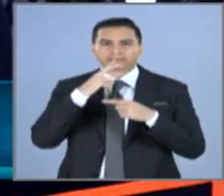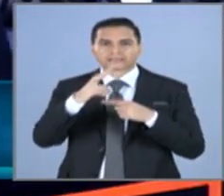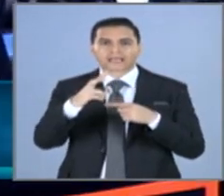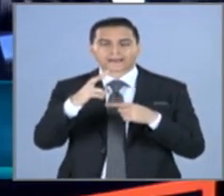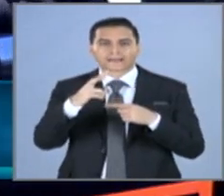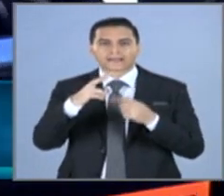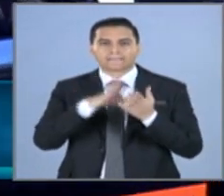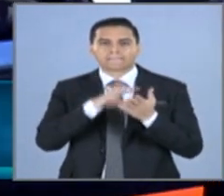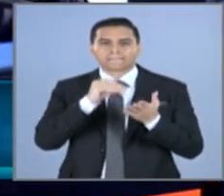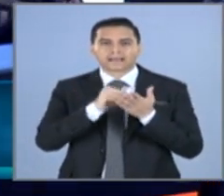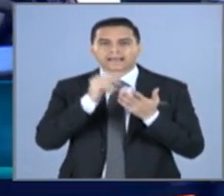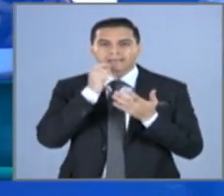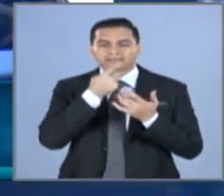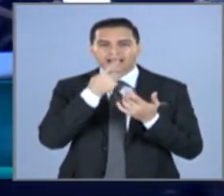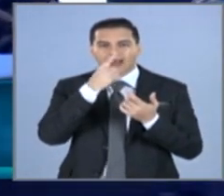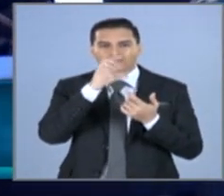1756؟